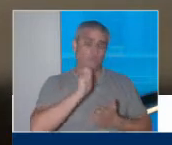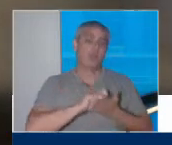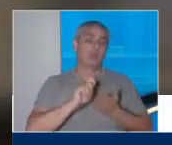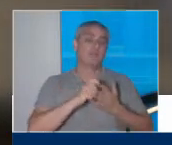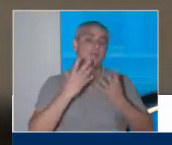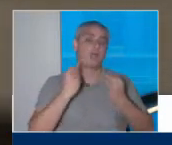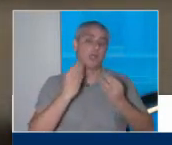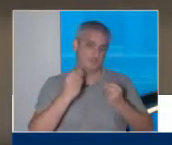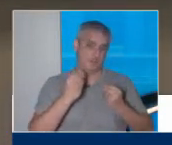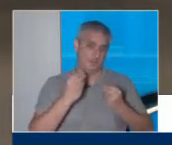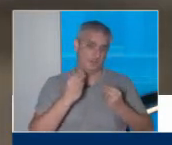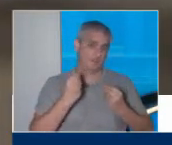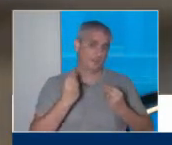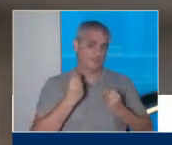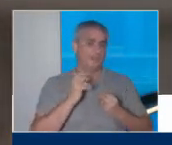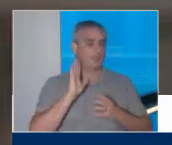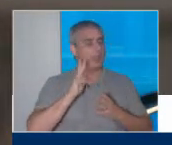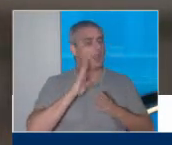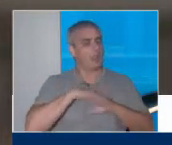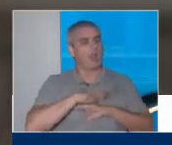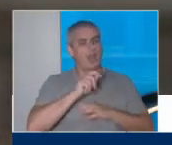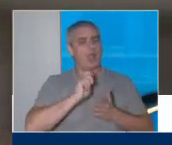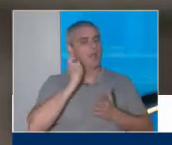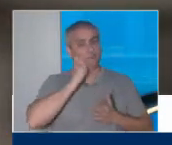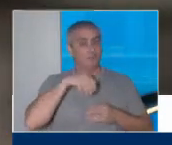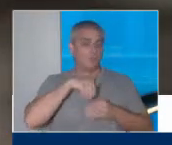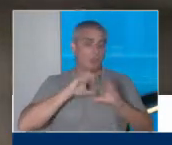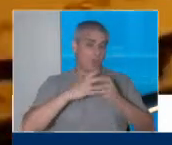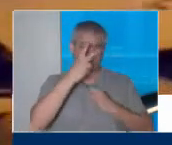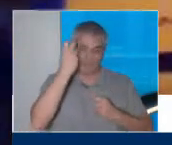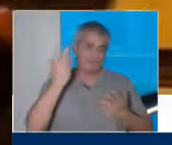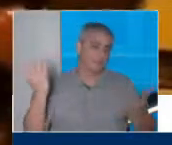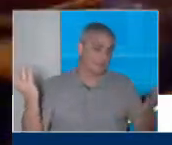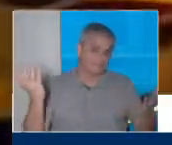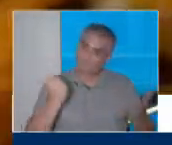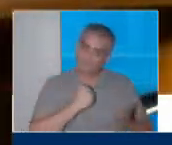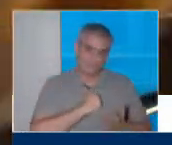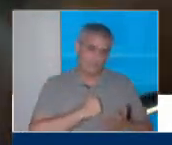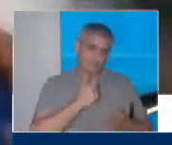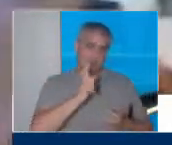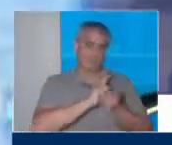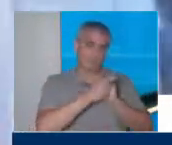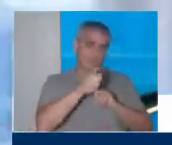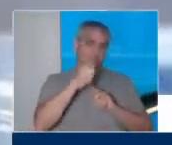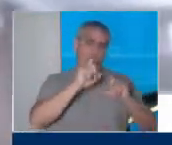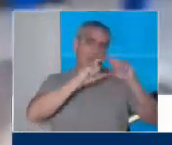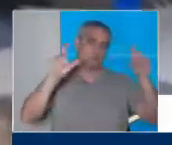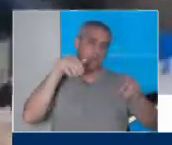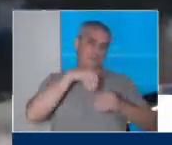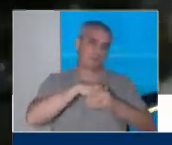הרבה כותרות שהיו מעניינות על הפשעה בחברה הערבית. לצערי, היום הוא היה כותרת בתוך המעגל